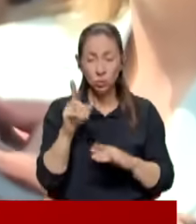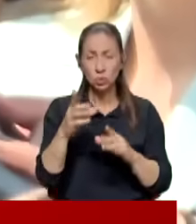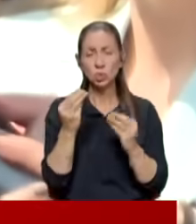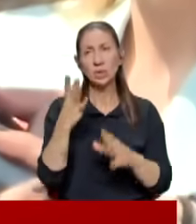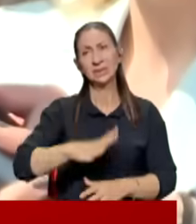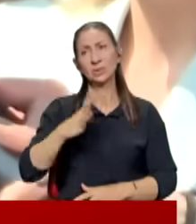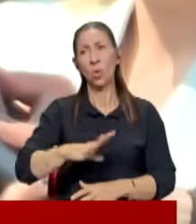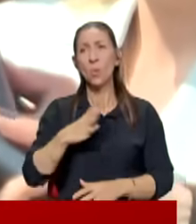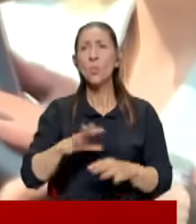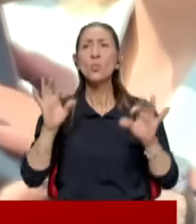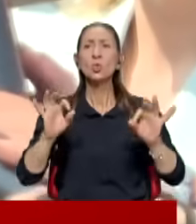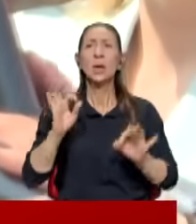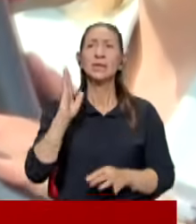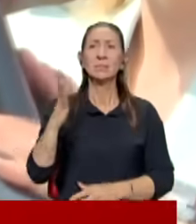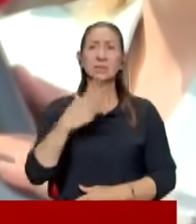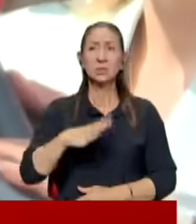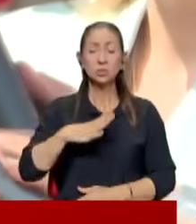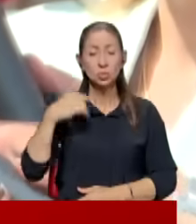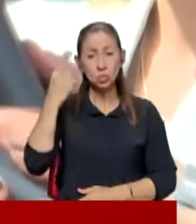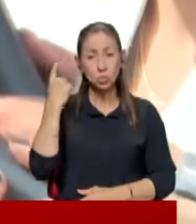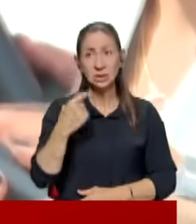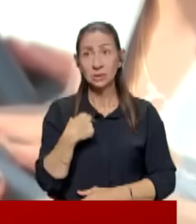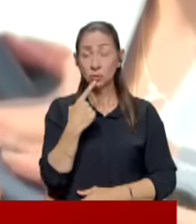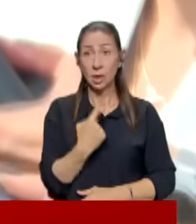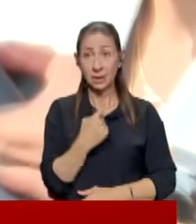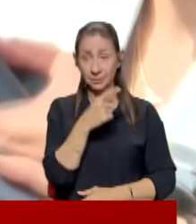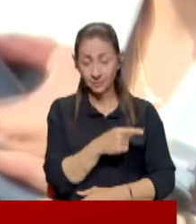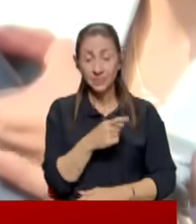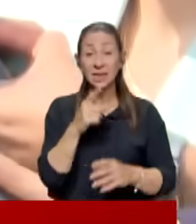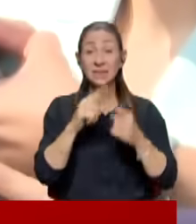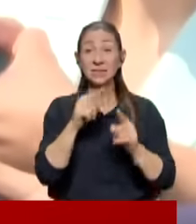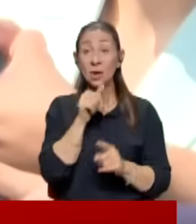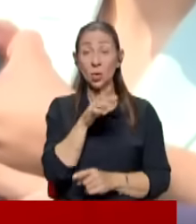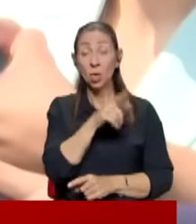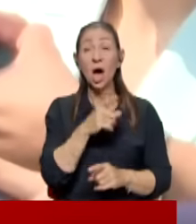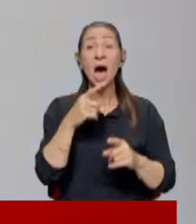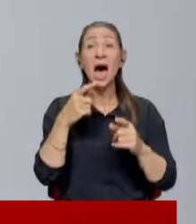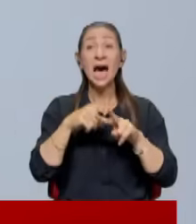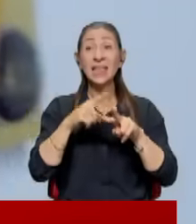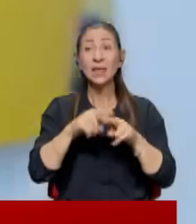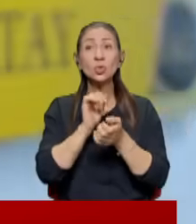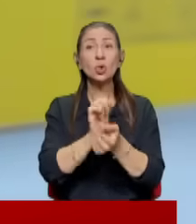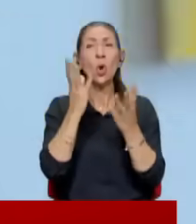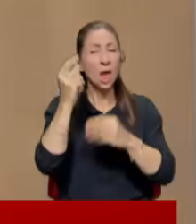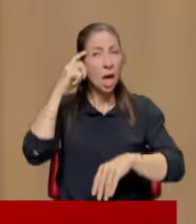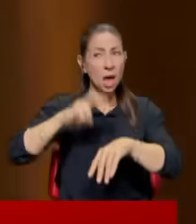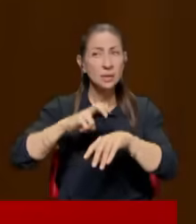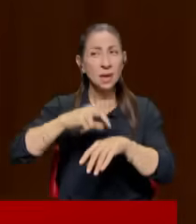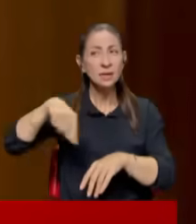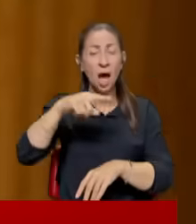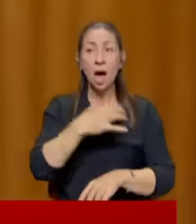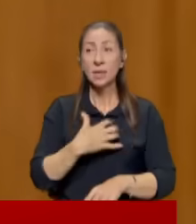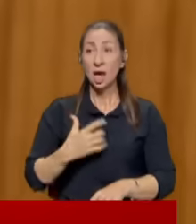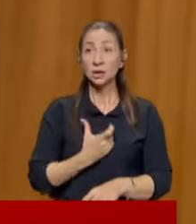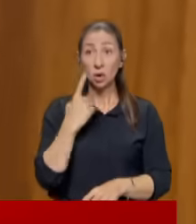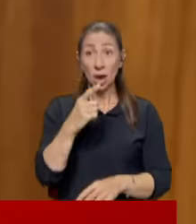çok arzuluyorum ve mutlaka gitmek istiyorum diye düşüncesini ifade ettim. Kemal Kılıçdaroğlu Atalay'ın tutuklu olduğunu hatırlattı.